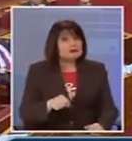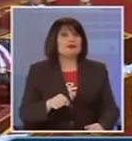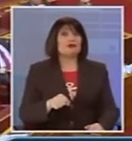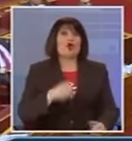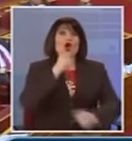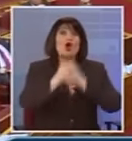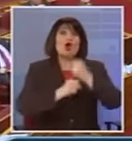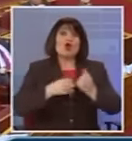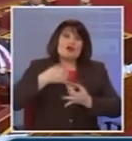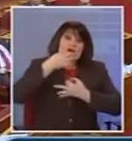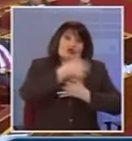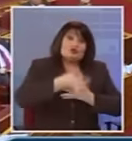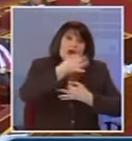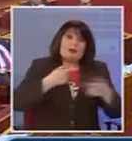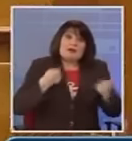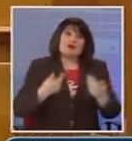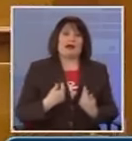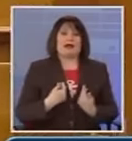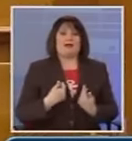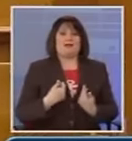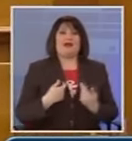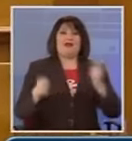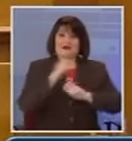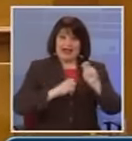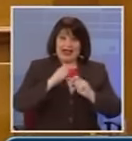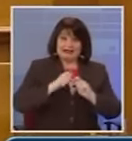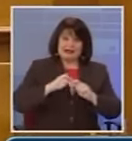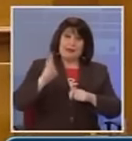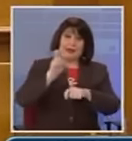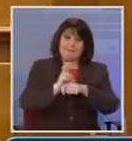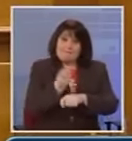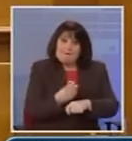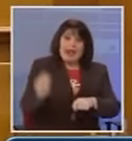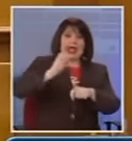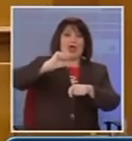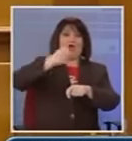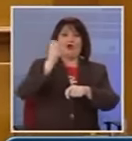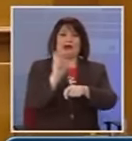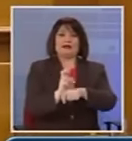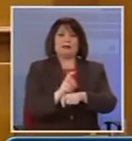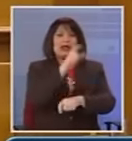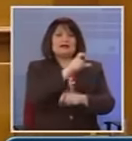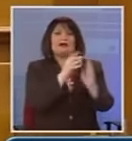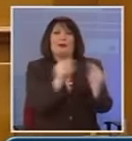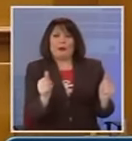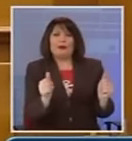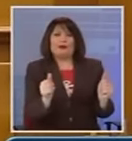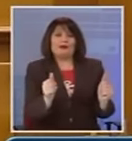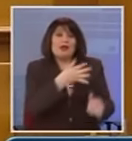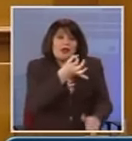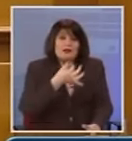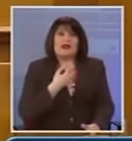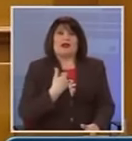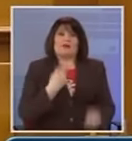εδώ και χρόνια. Αυτό κάναμε εδώ και χρόνια. Δημιουργήσαμε πρωτογενή πλεονάσματα τα οποία εσείς σήμερα ξανεμίζετε. Και δεν ακούσαμε μια